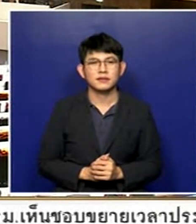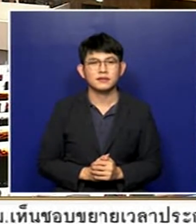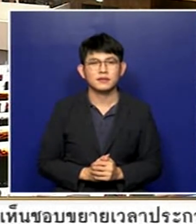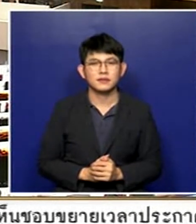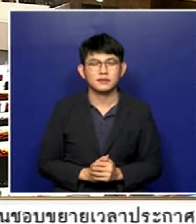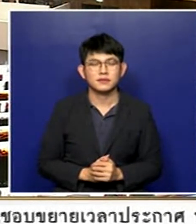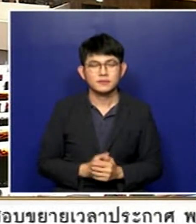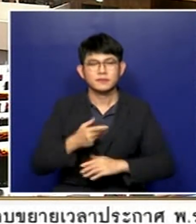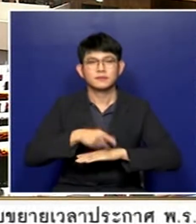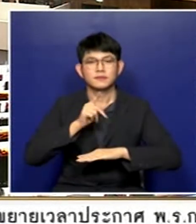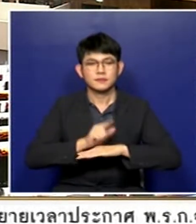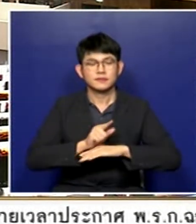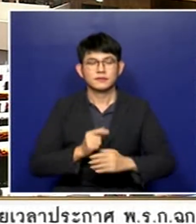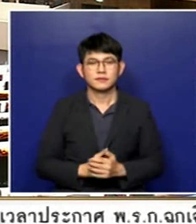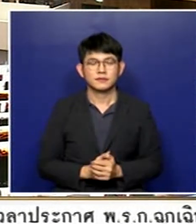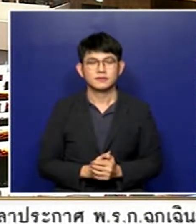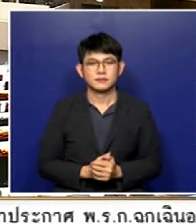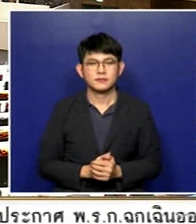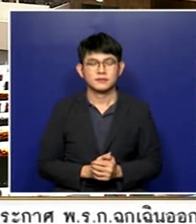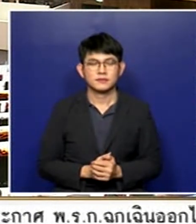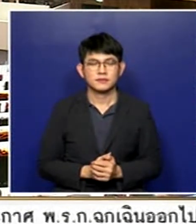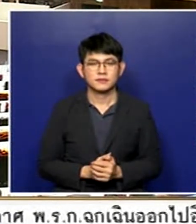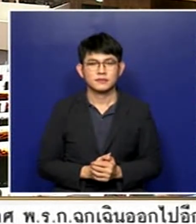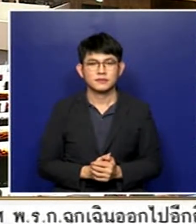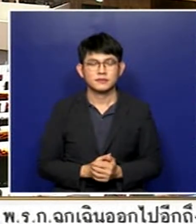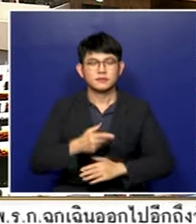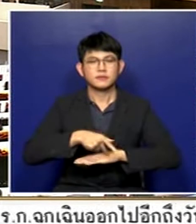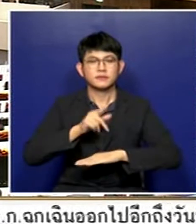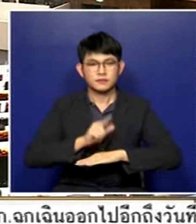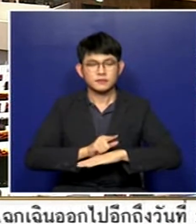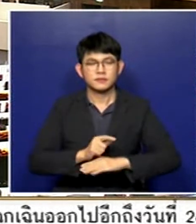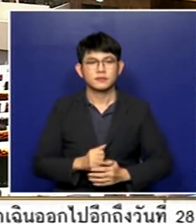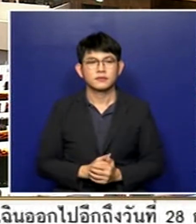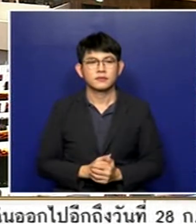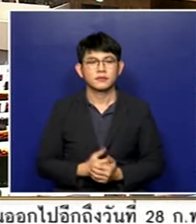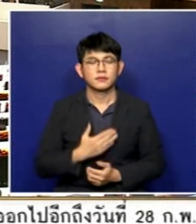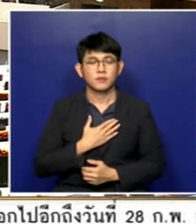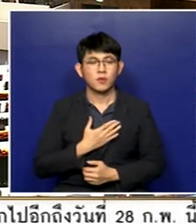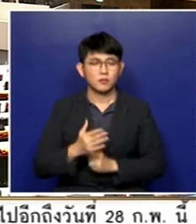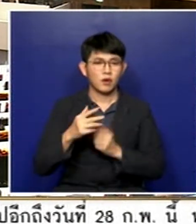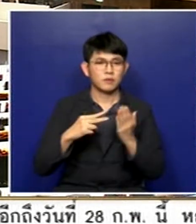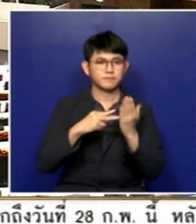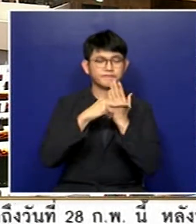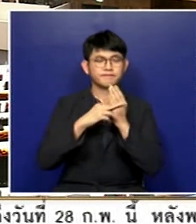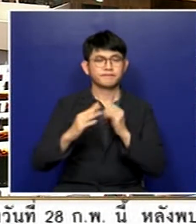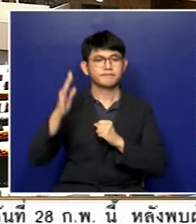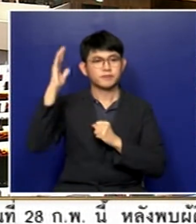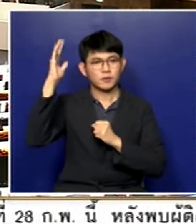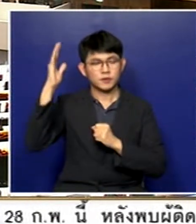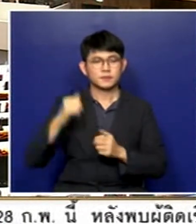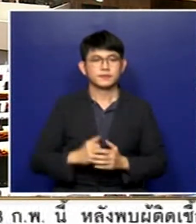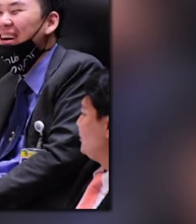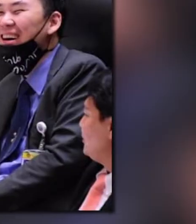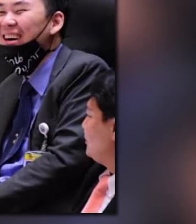ในเวลาต่อมามีคนแสดงตัวครับว่าเป็นคนหัวเราะแล้วคาดว่าน่าจะทำให้ท่านนายกน้อยจนกระทั่งเดินออกคนดังกล่าวก็คือ